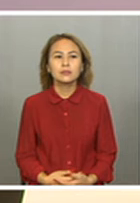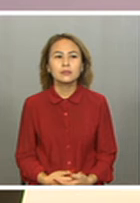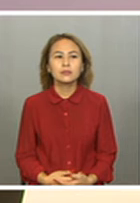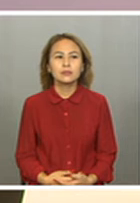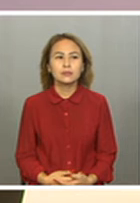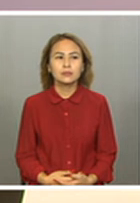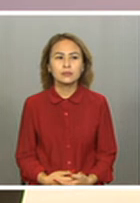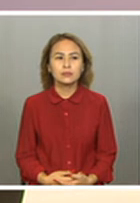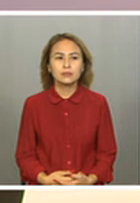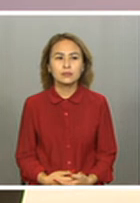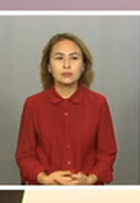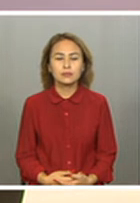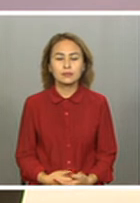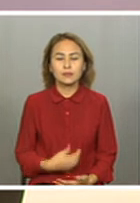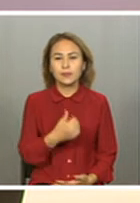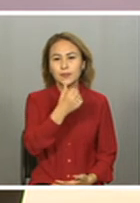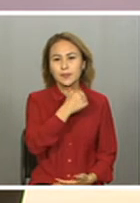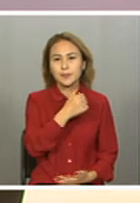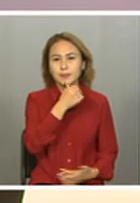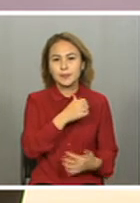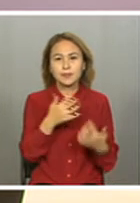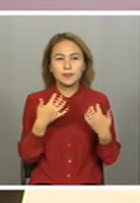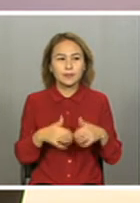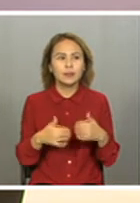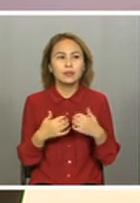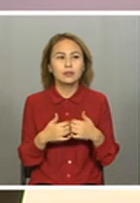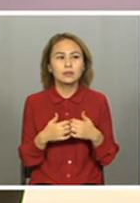Есепті шығарып көрейік.